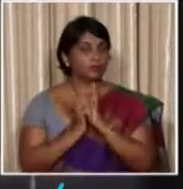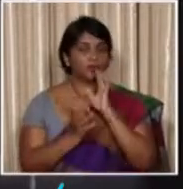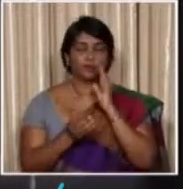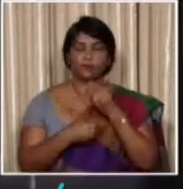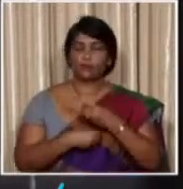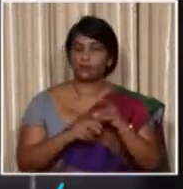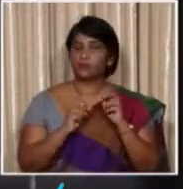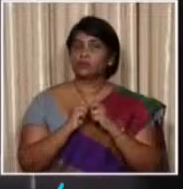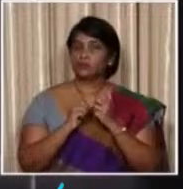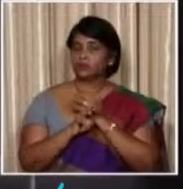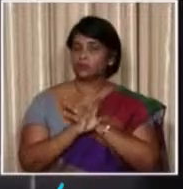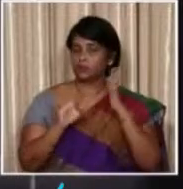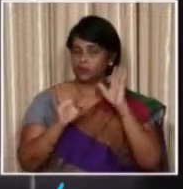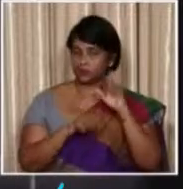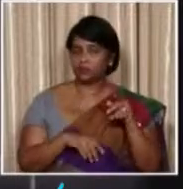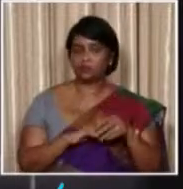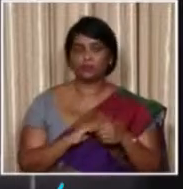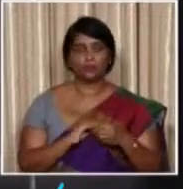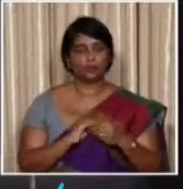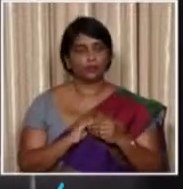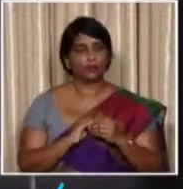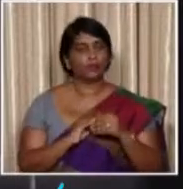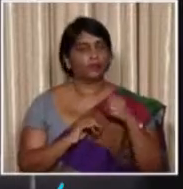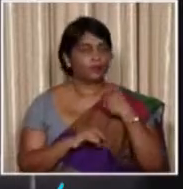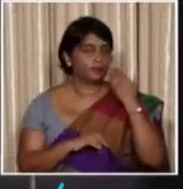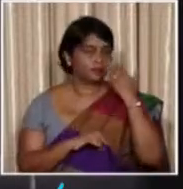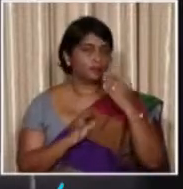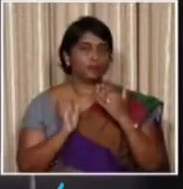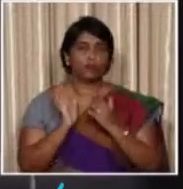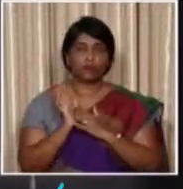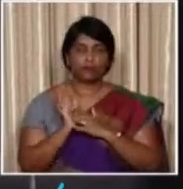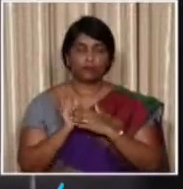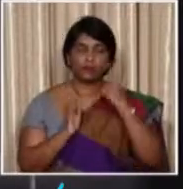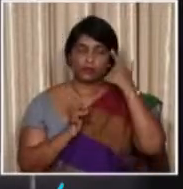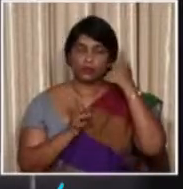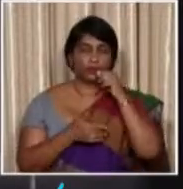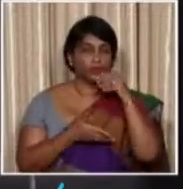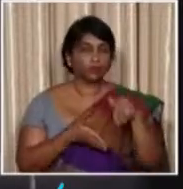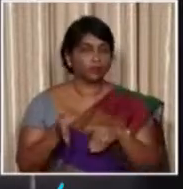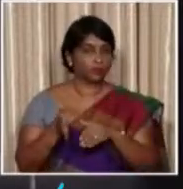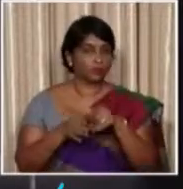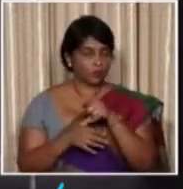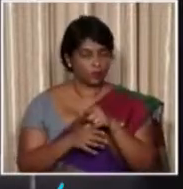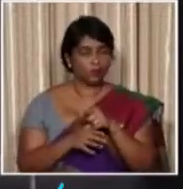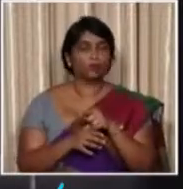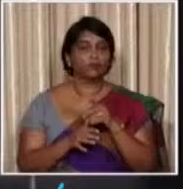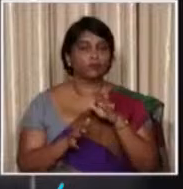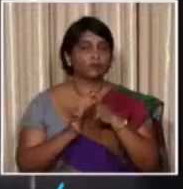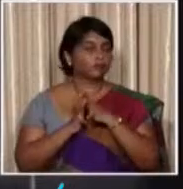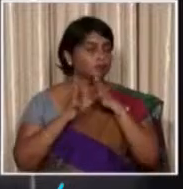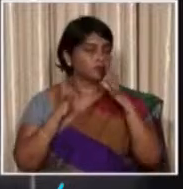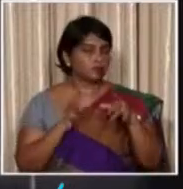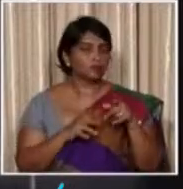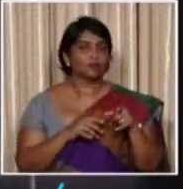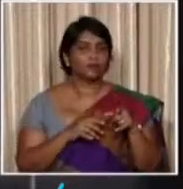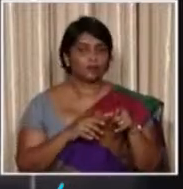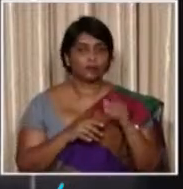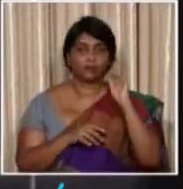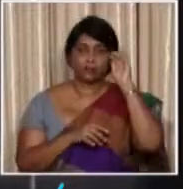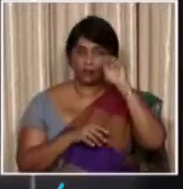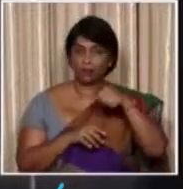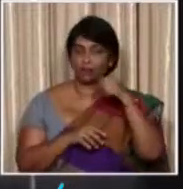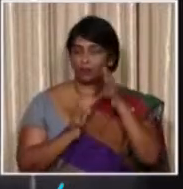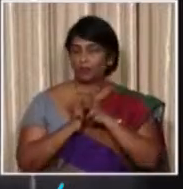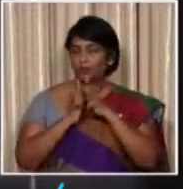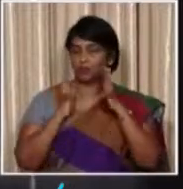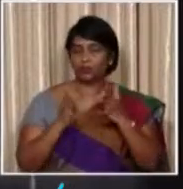අස්ථානගත වීමෙන් විශාල ප්‍රශ්න ඇති වෙලා තියෙනවා. අපි දැක්කා මොරගහකන්ද කළුවේ ව්‍යාපෘතියේදී ඒ පැත්තේ විශාල අලි